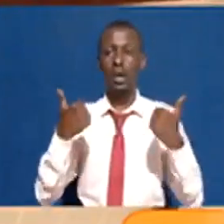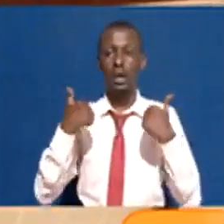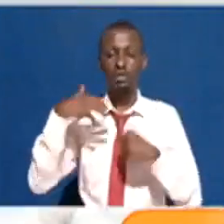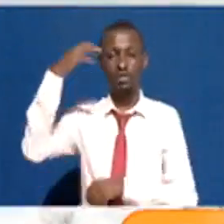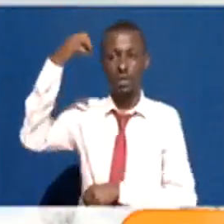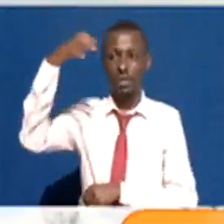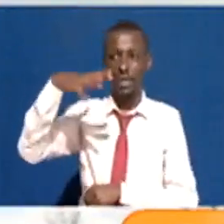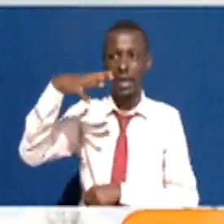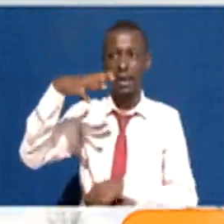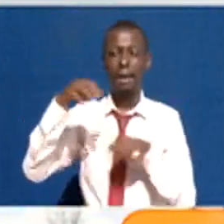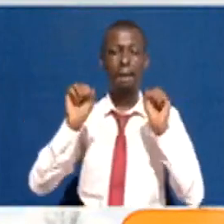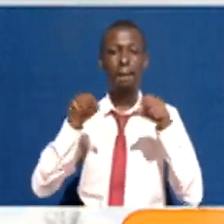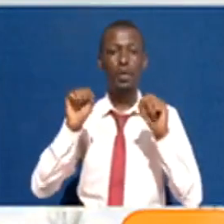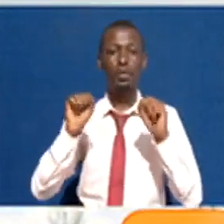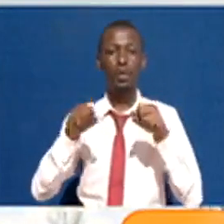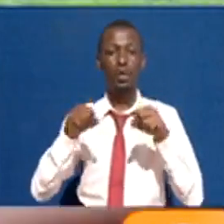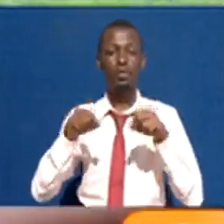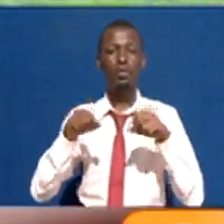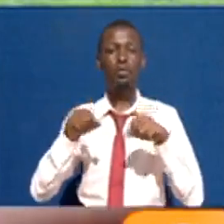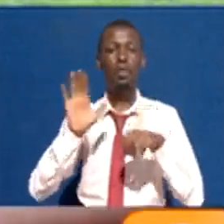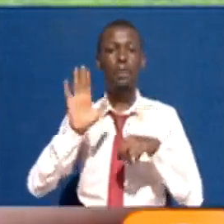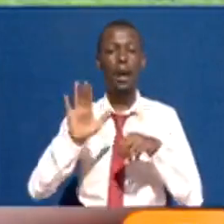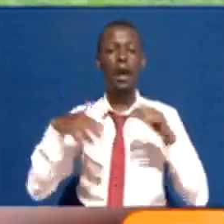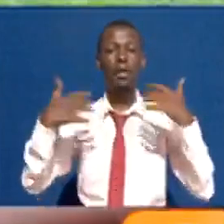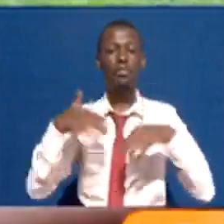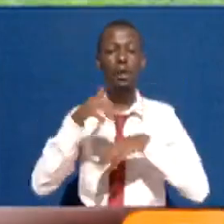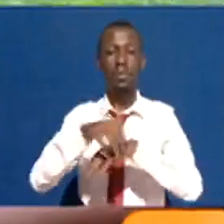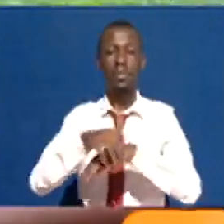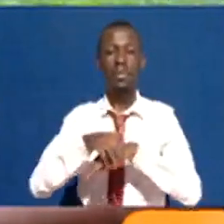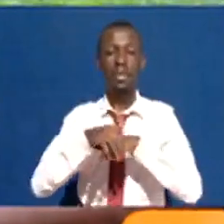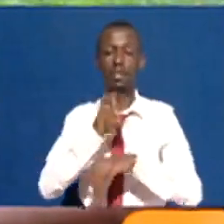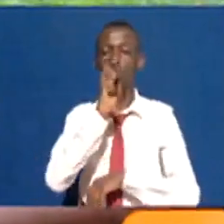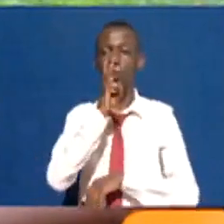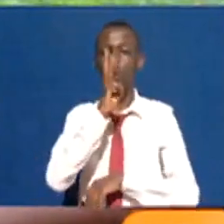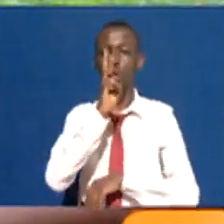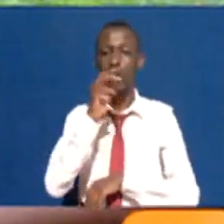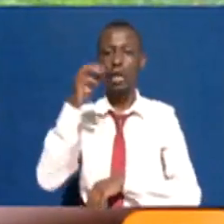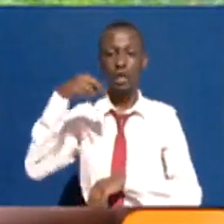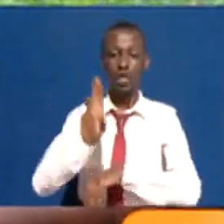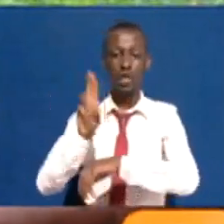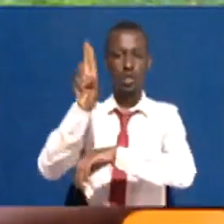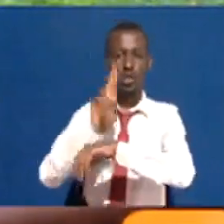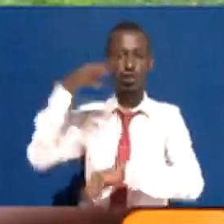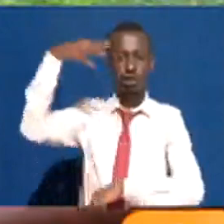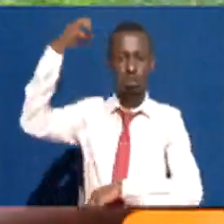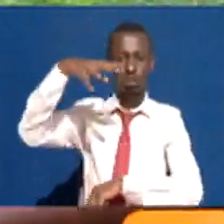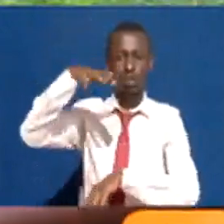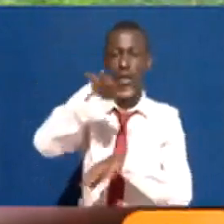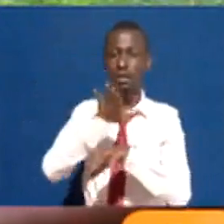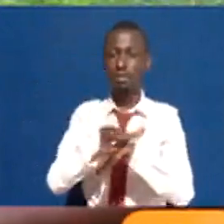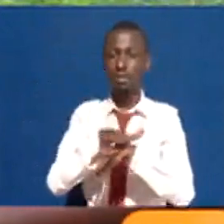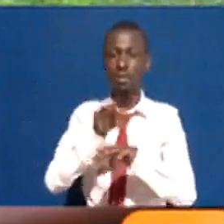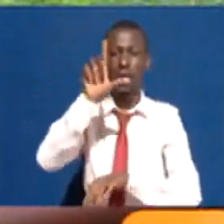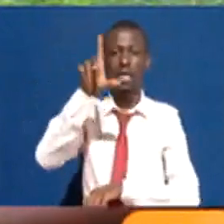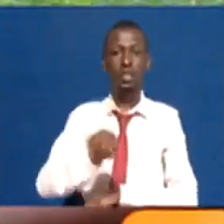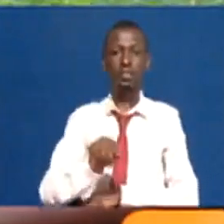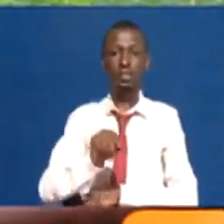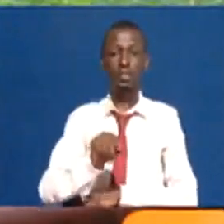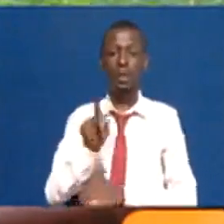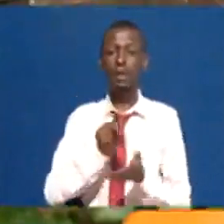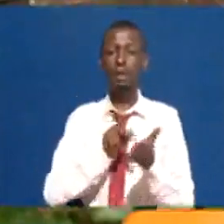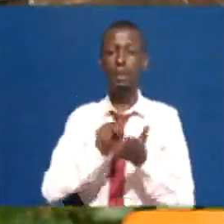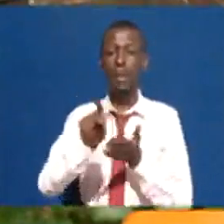to literally power their farm. Kwa hii ya kutumia solar tuliona kama ni very cheap kwa sababu hakuna pesa